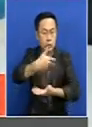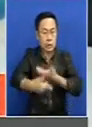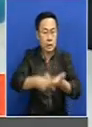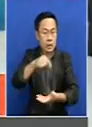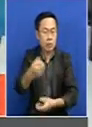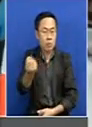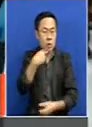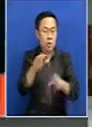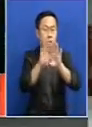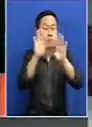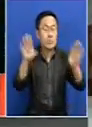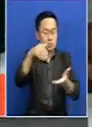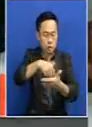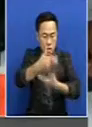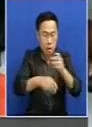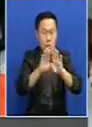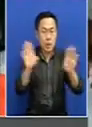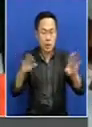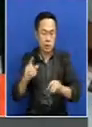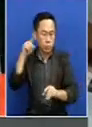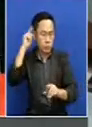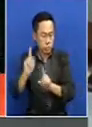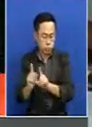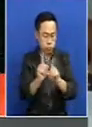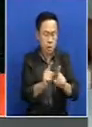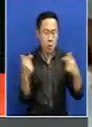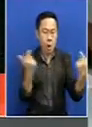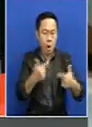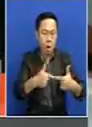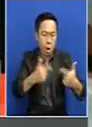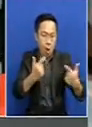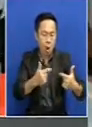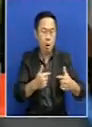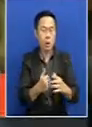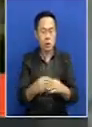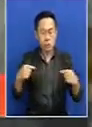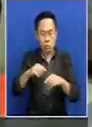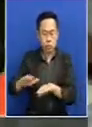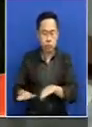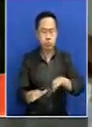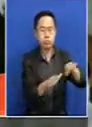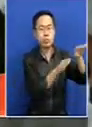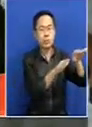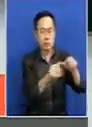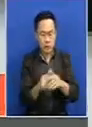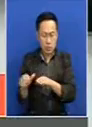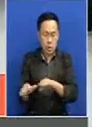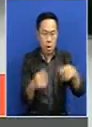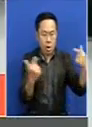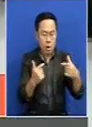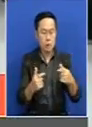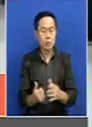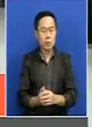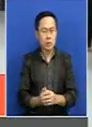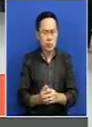เกิดเหตุช่วงห้างเปิดเห็นทั้งคู่นั้นมีปากเสียงกันอย่างรุนแรงเลยค่ะบริเวณบันไดเลื่อนที่จะขึ้นไปชั้น2ลักษณ